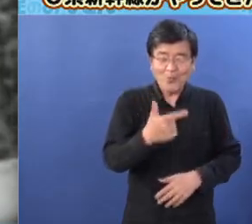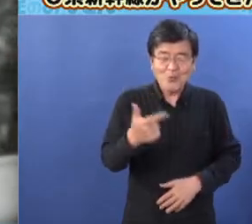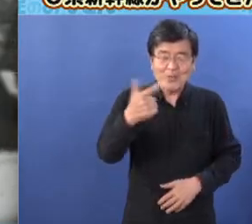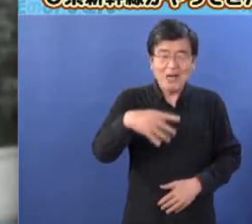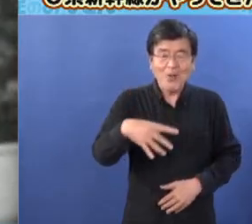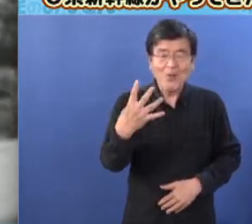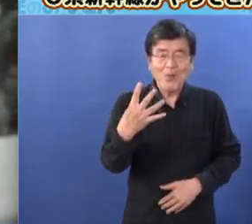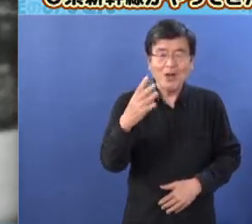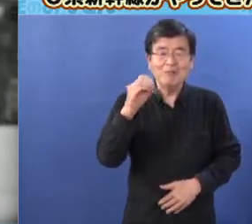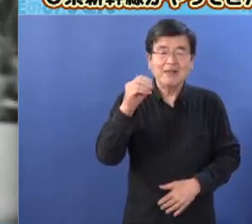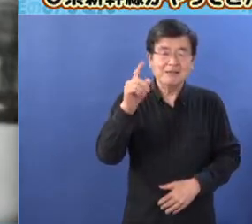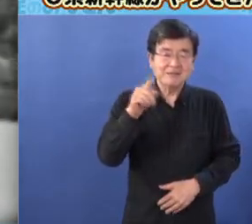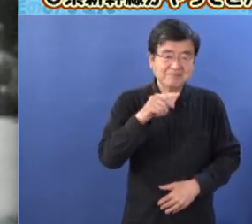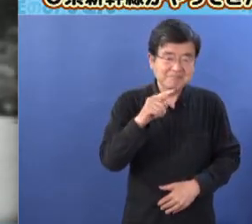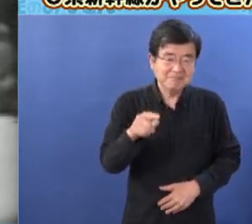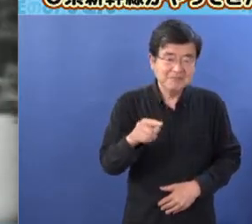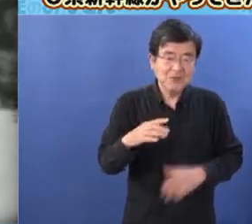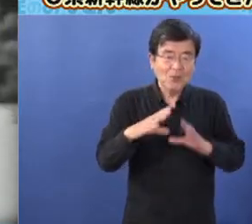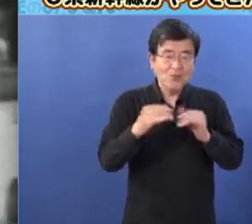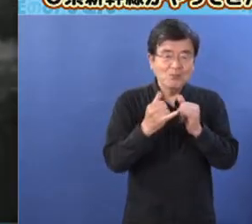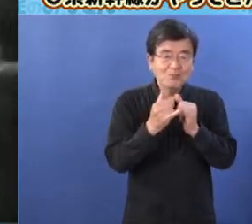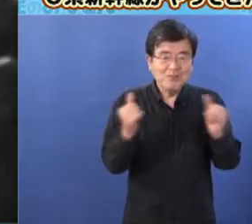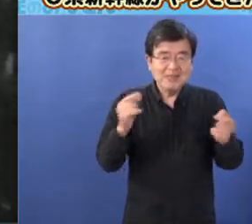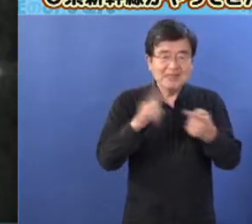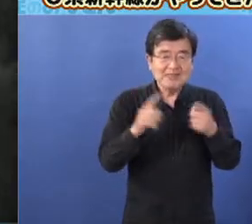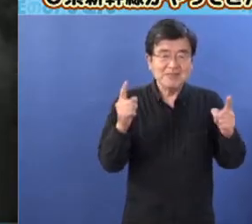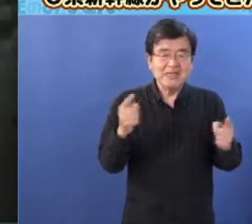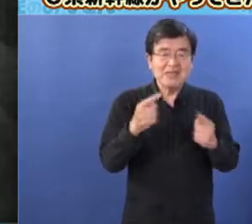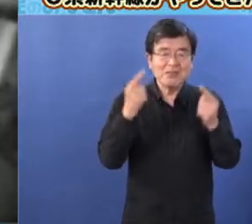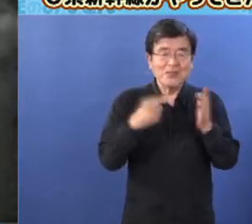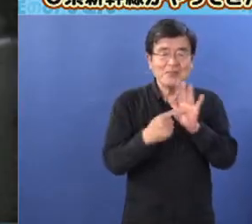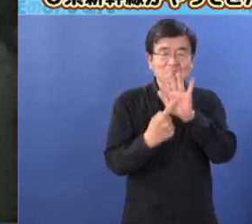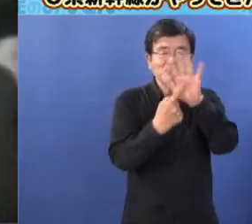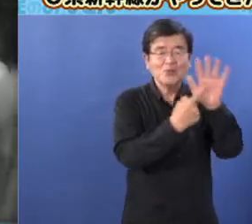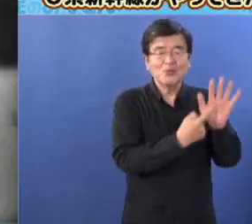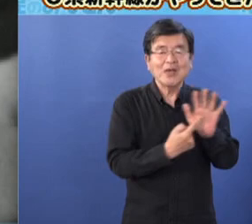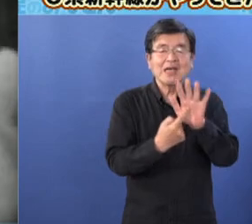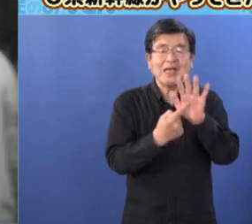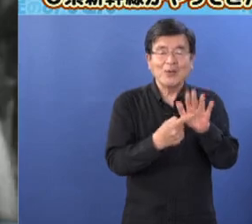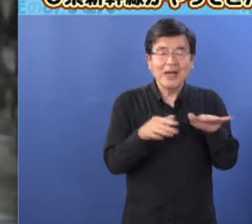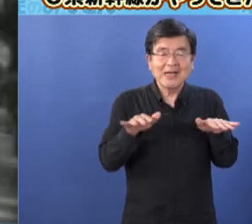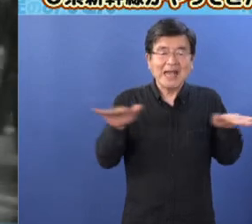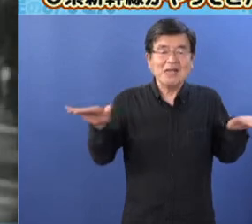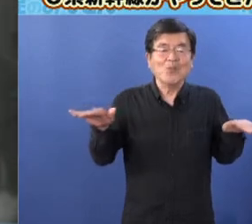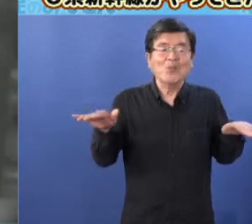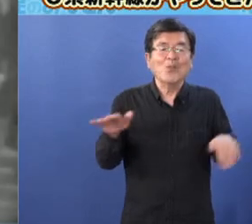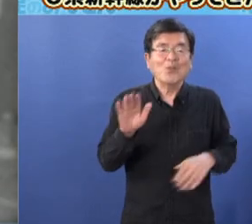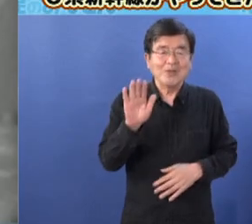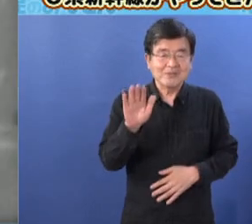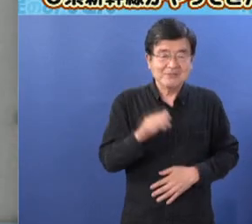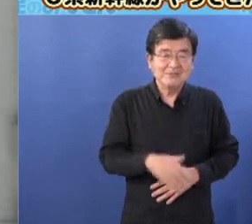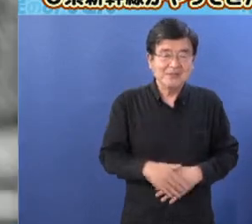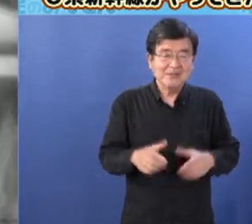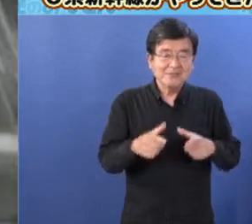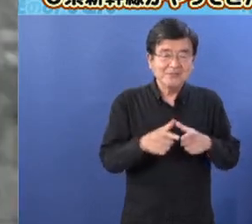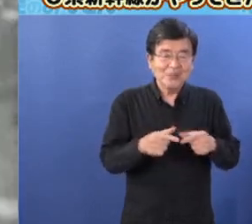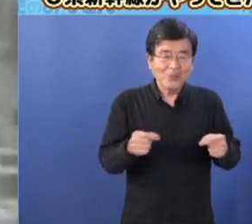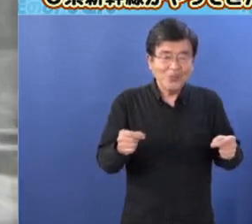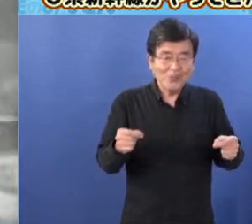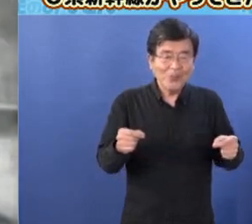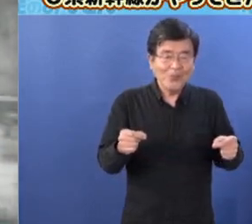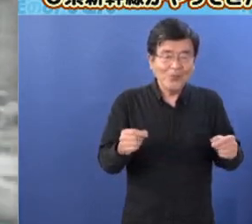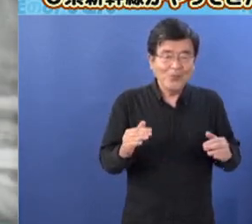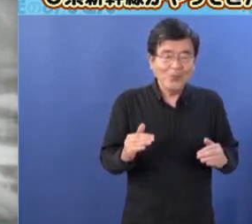数およそ6400万人。国民的イベントのシンボルとなったのが太陽の塔です